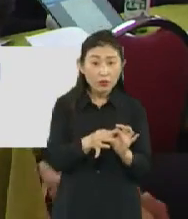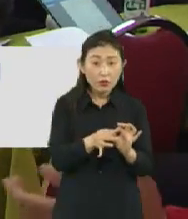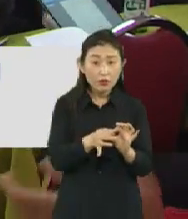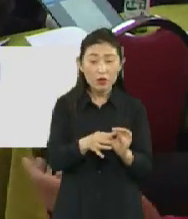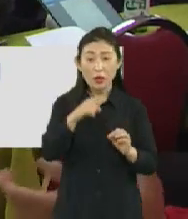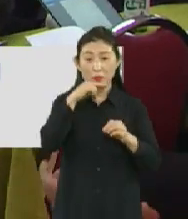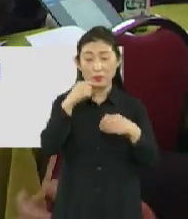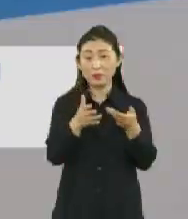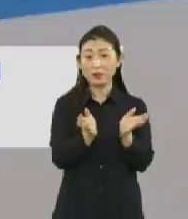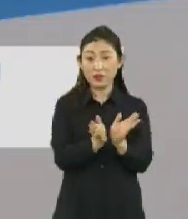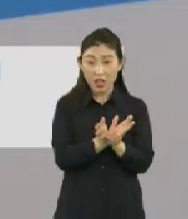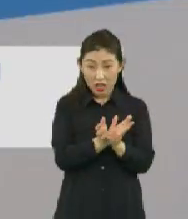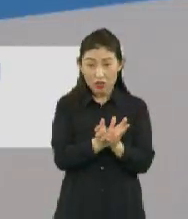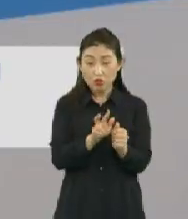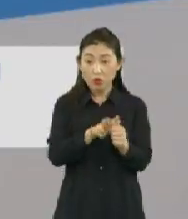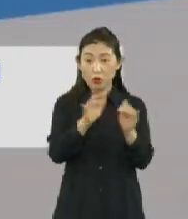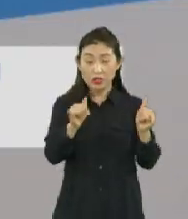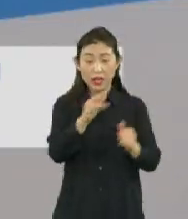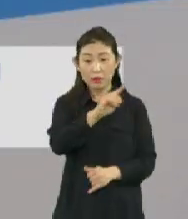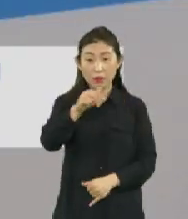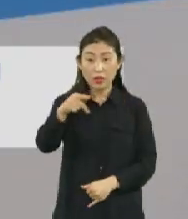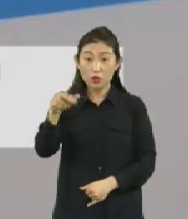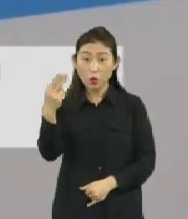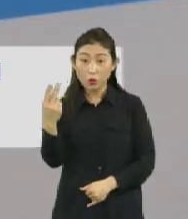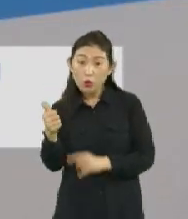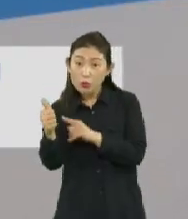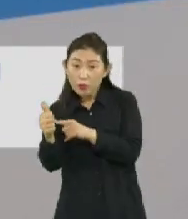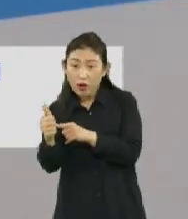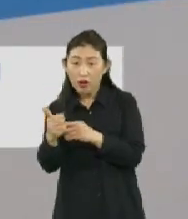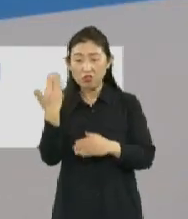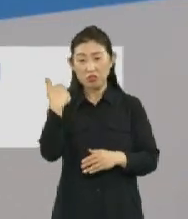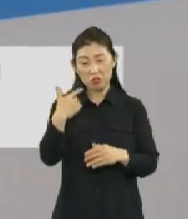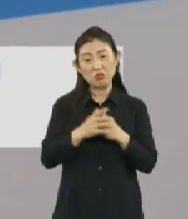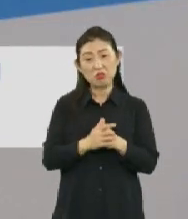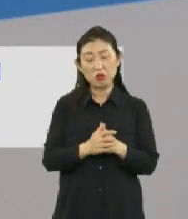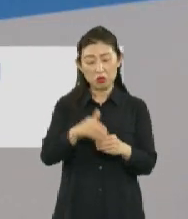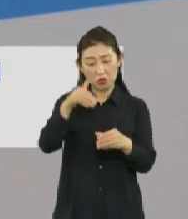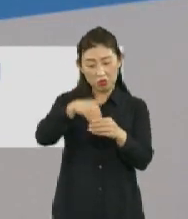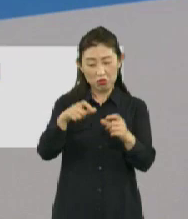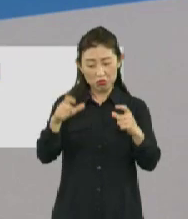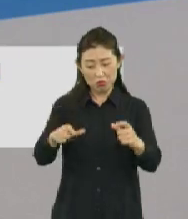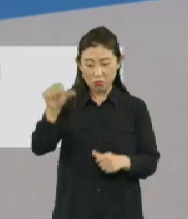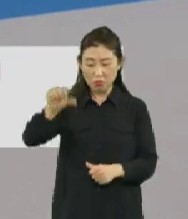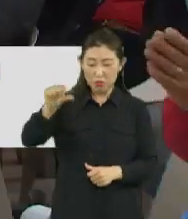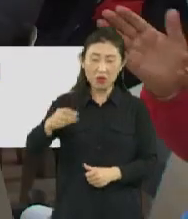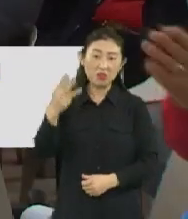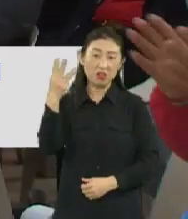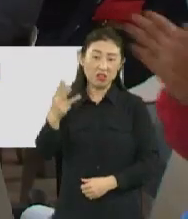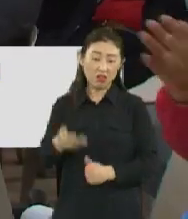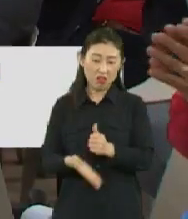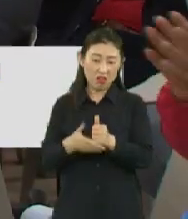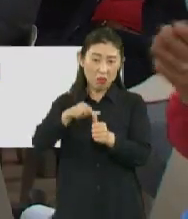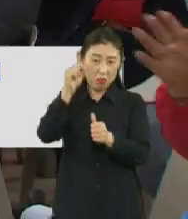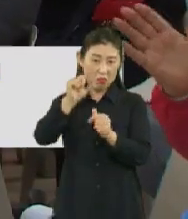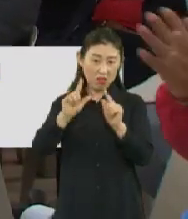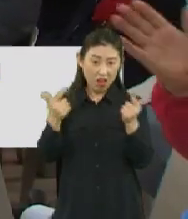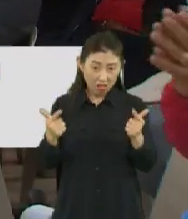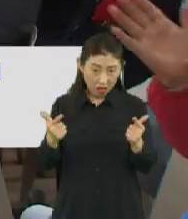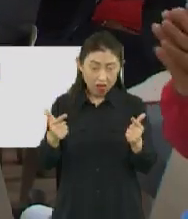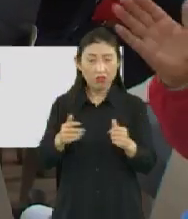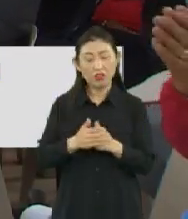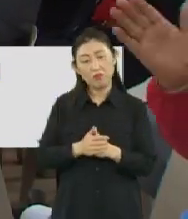있습니다. 국민의힘 예비 후보인 박성효 전 대전시장은 동일 지역 3번 이상 낙선자 공천 배제 방침에